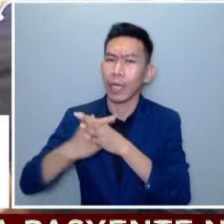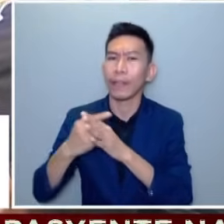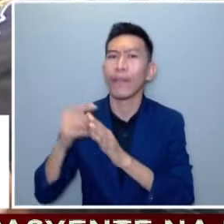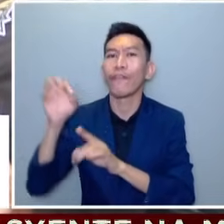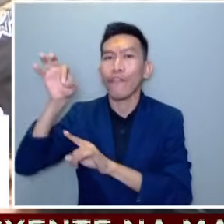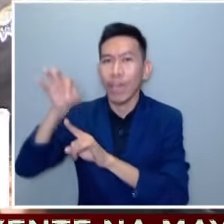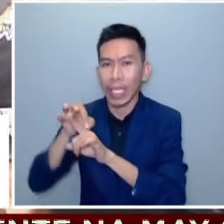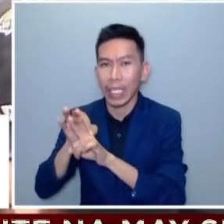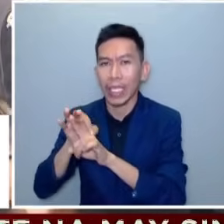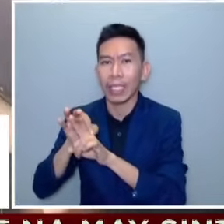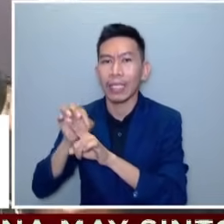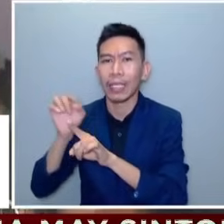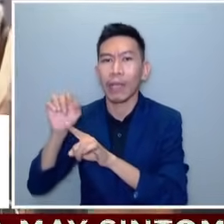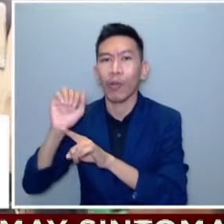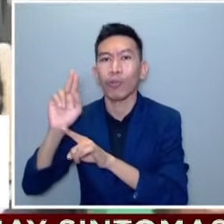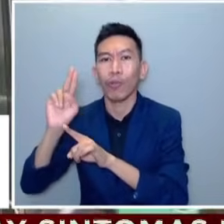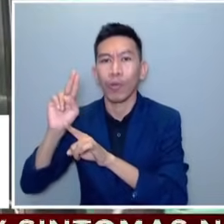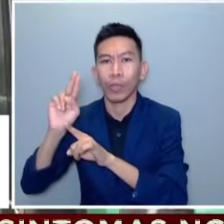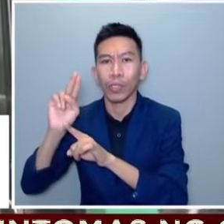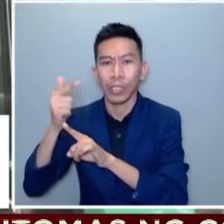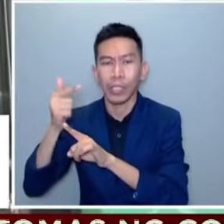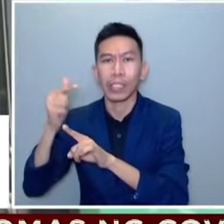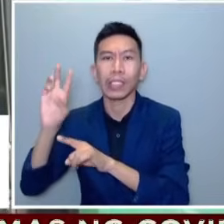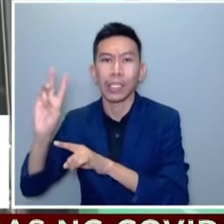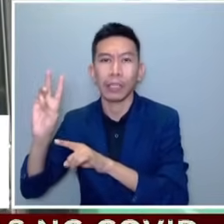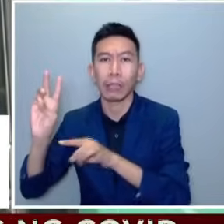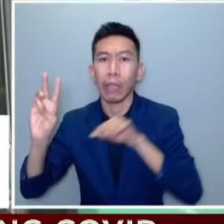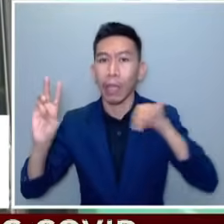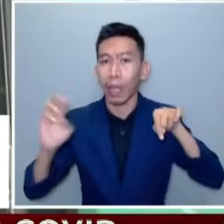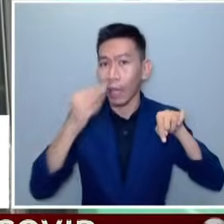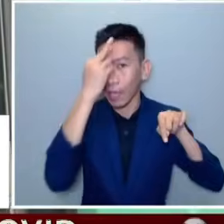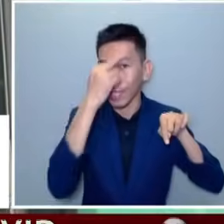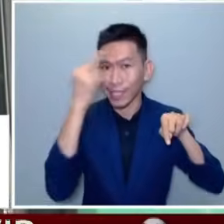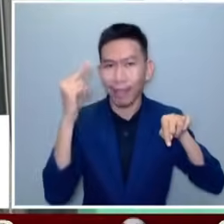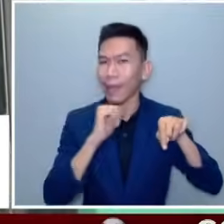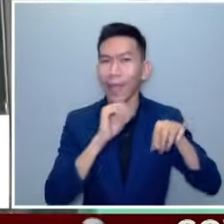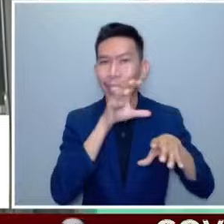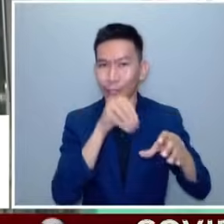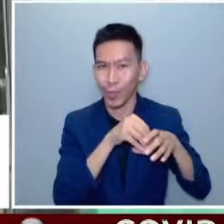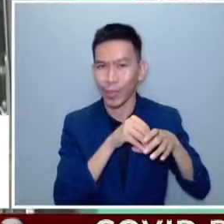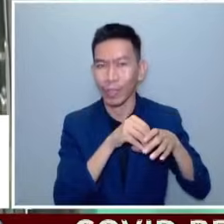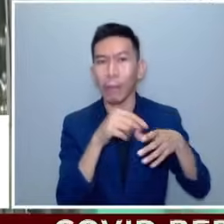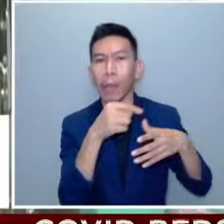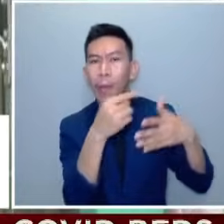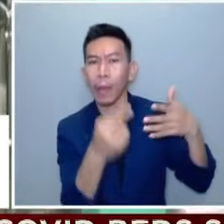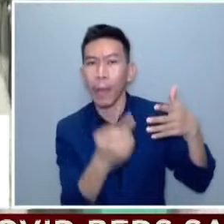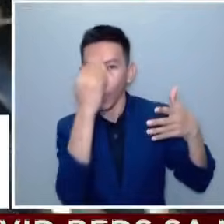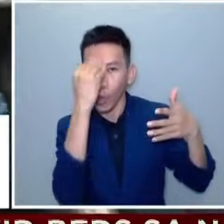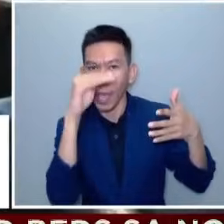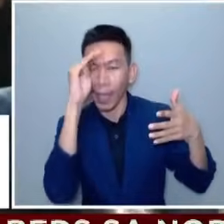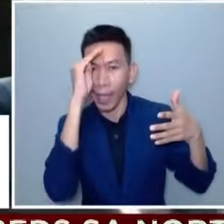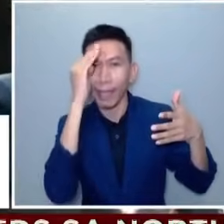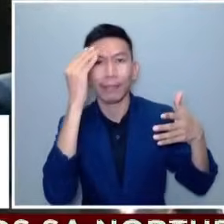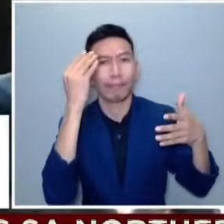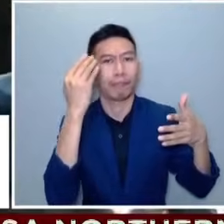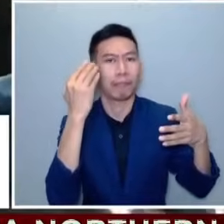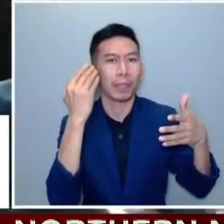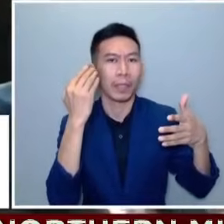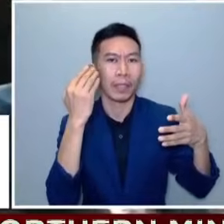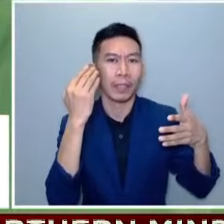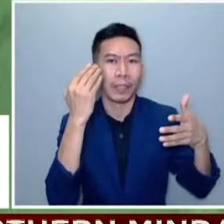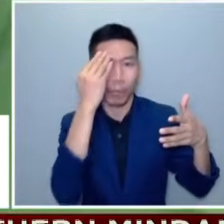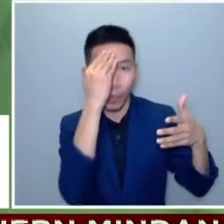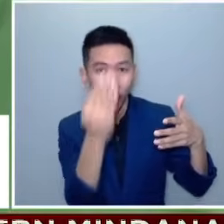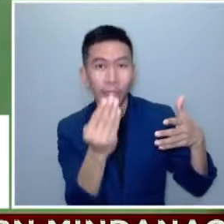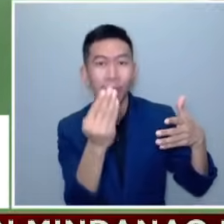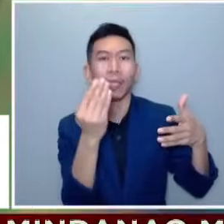Hindi nakasama rito ang Rizal at iba pang dating nasa bubble tulad ng Bulacan, Cavite at Laguna. Para sa rider na si